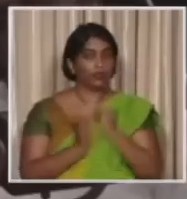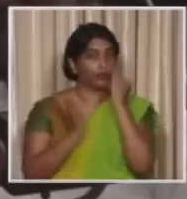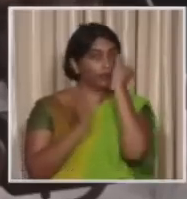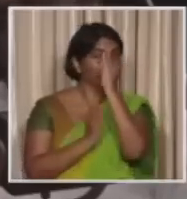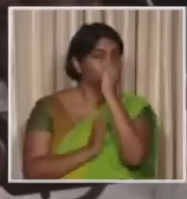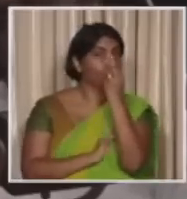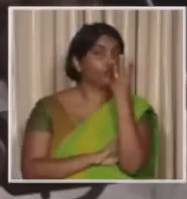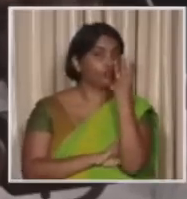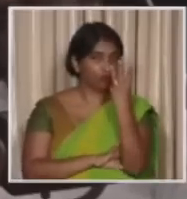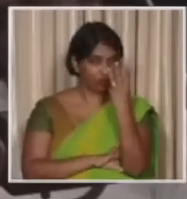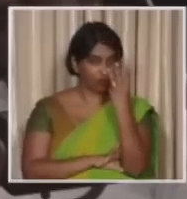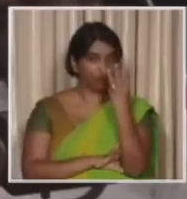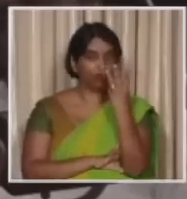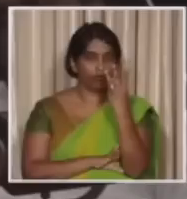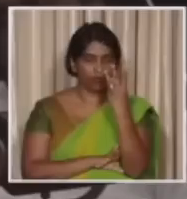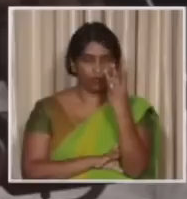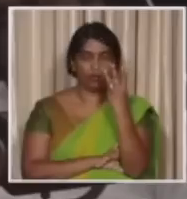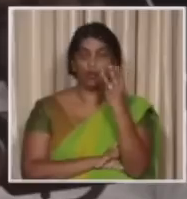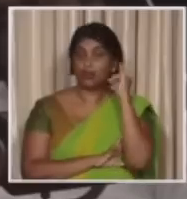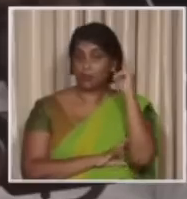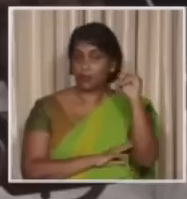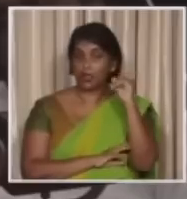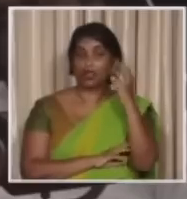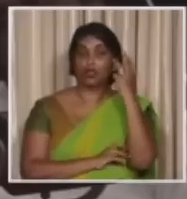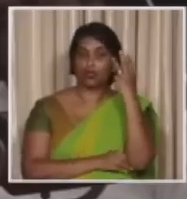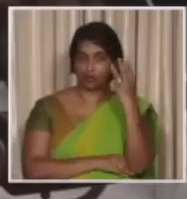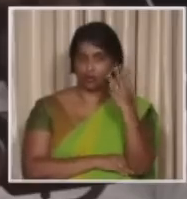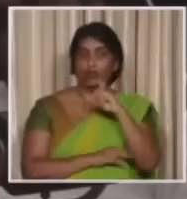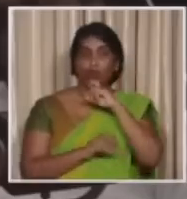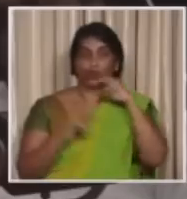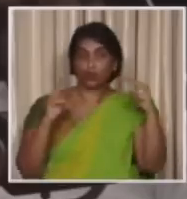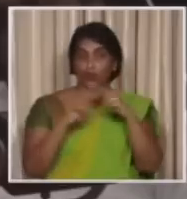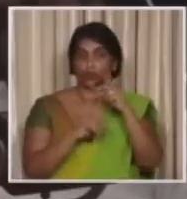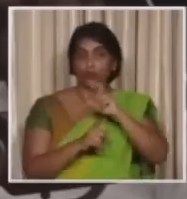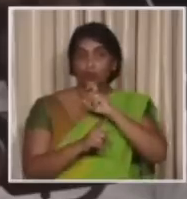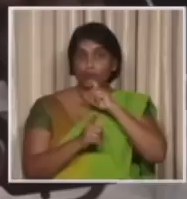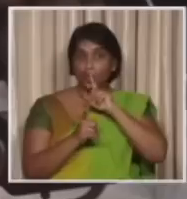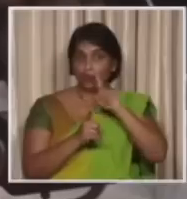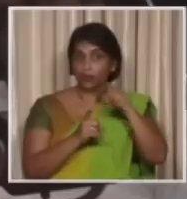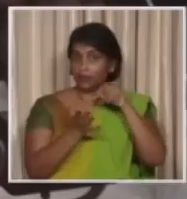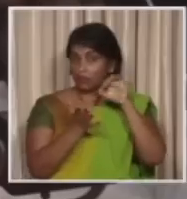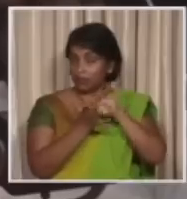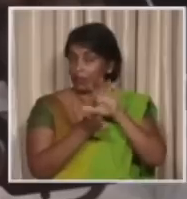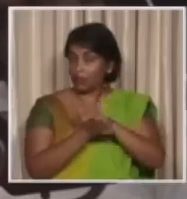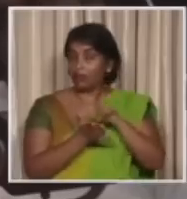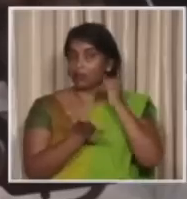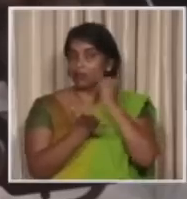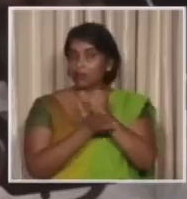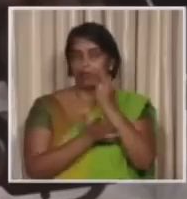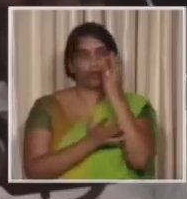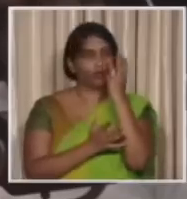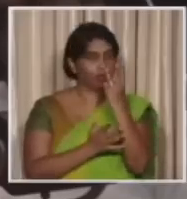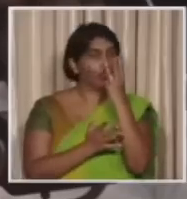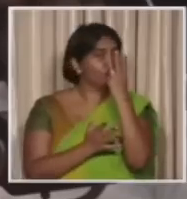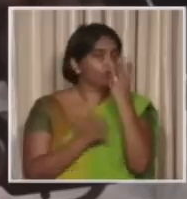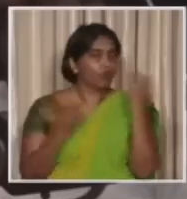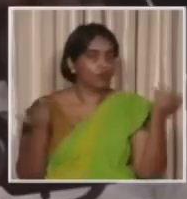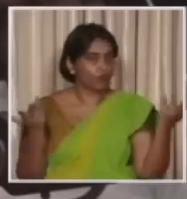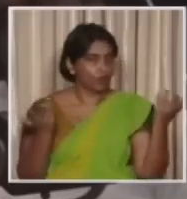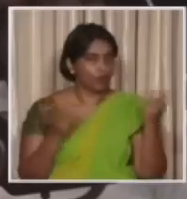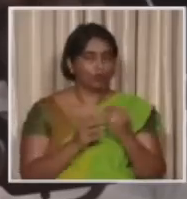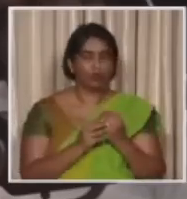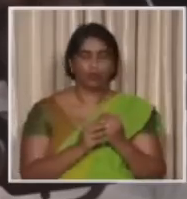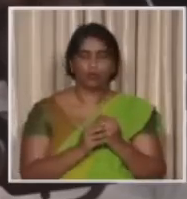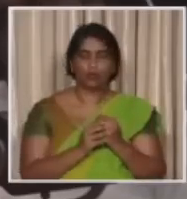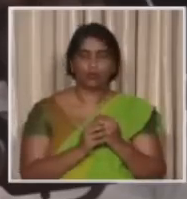තුනක්. හරය විවේචන තුනක් තියෙනවා ශ්‍රේෂ්ඨාධිකරණයේ නඩු තීන්දුවක් ගැන. මොනවද විවේචන තුන?